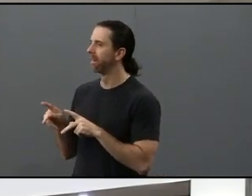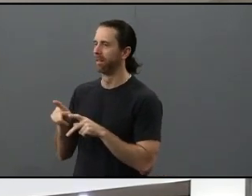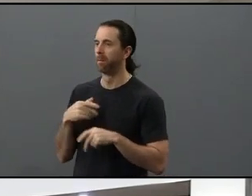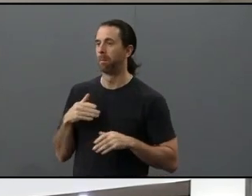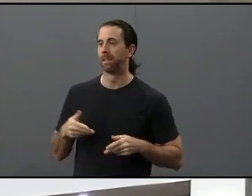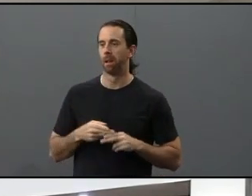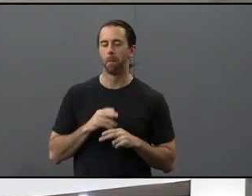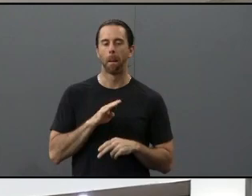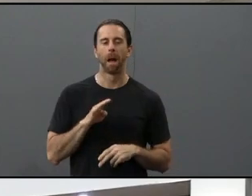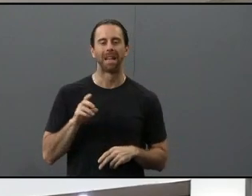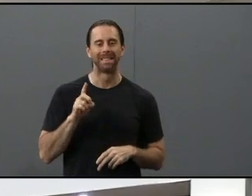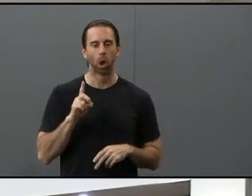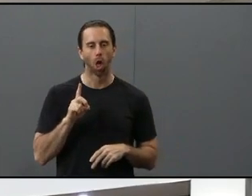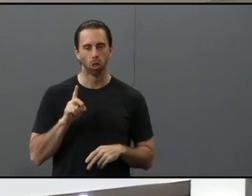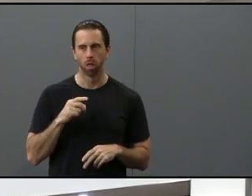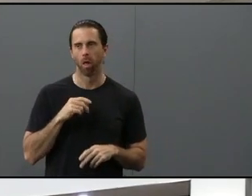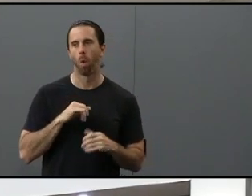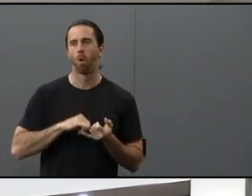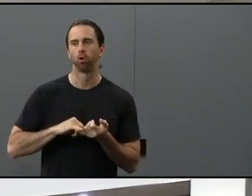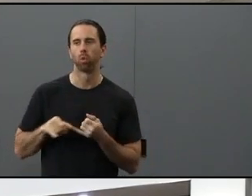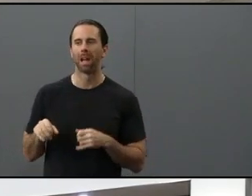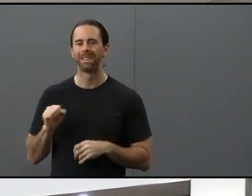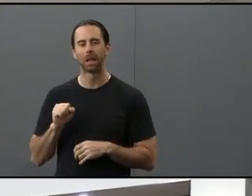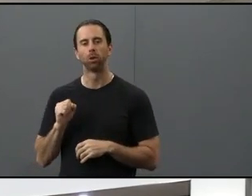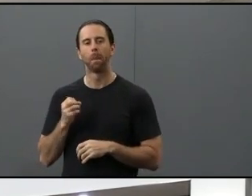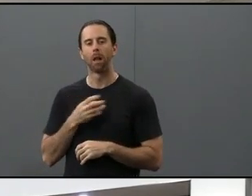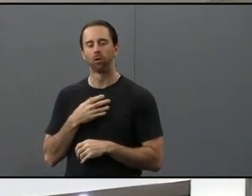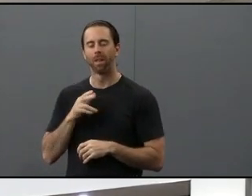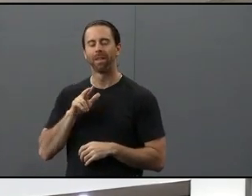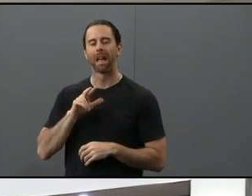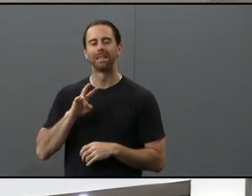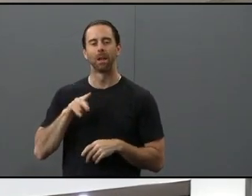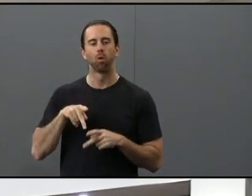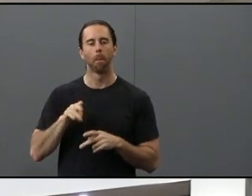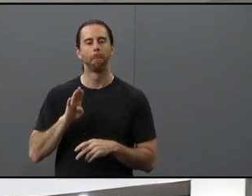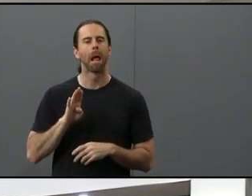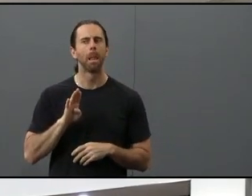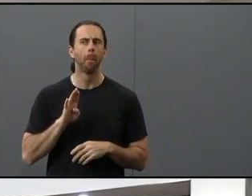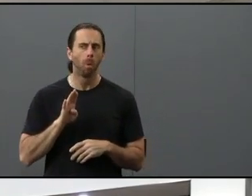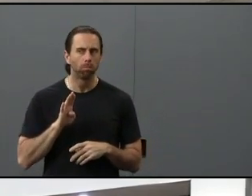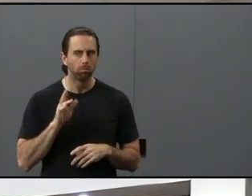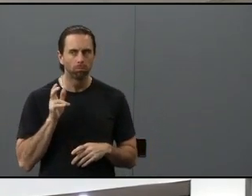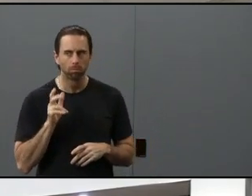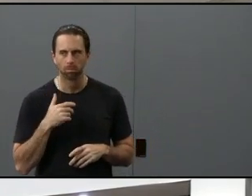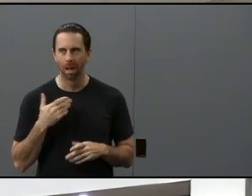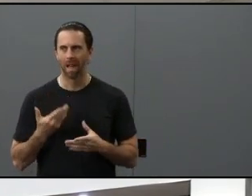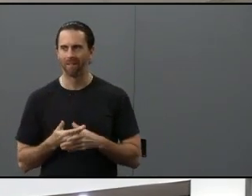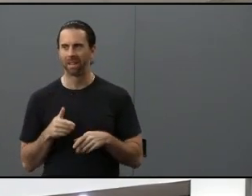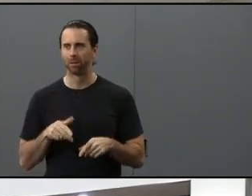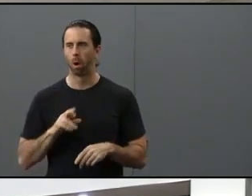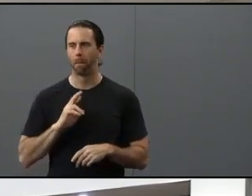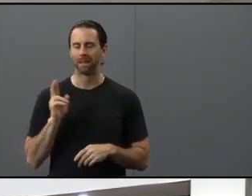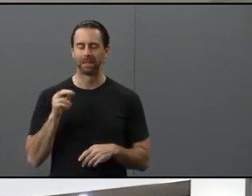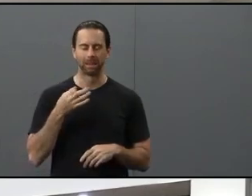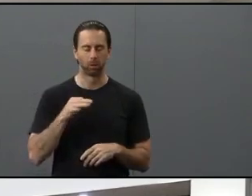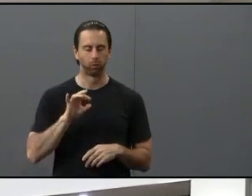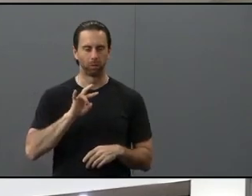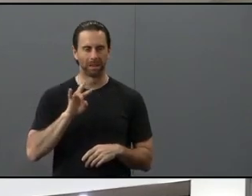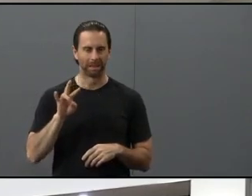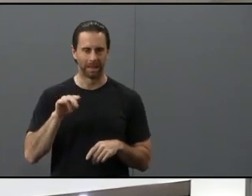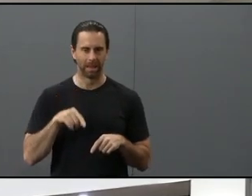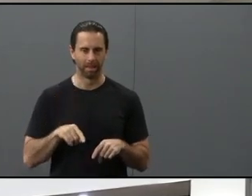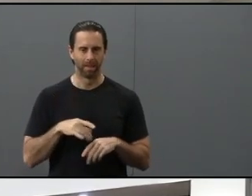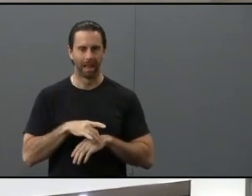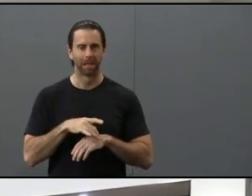présente Barbara Dionne je suis avec mon conjoint Serge Blanchet du 37 rue bmont je suis arrivée à repentini en 1977 sur la